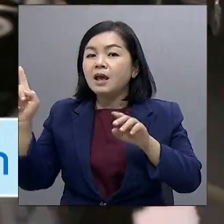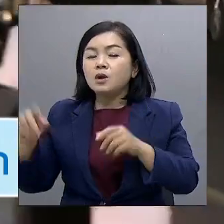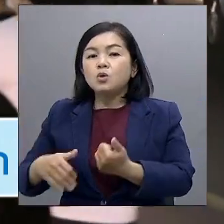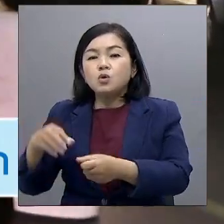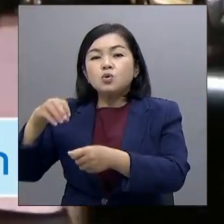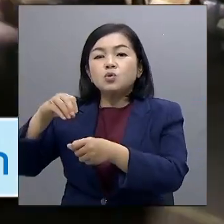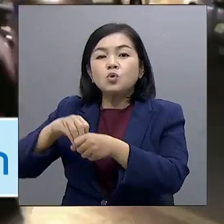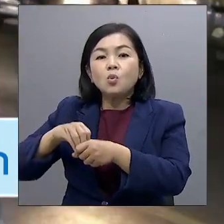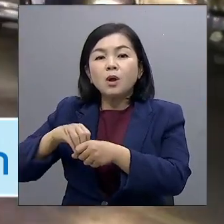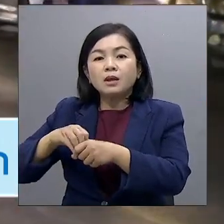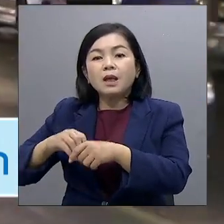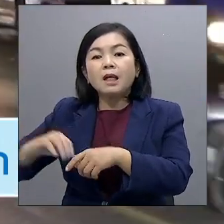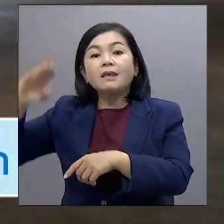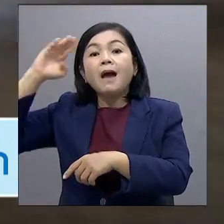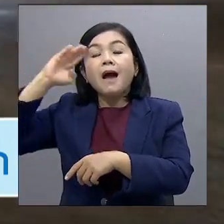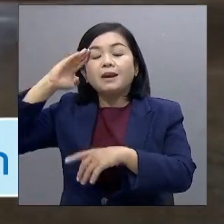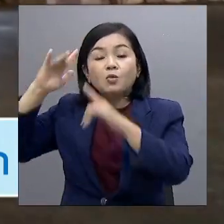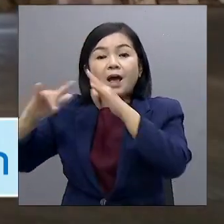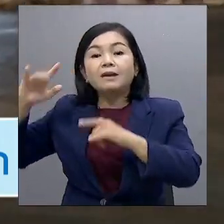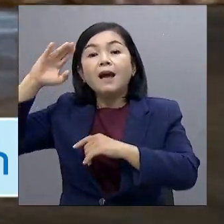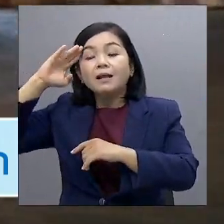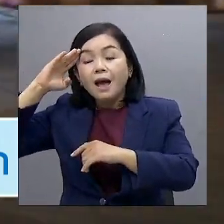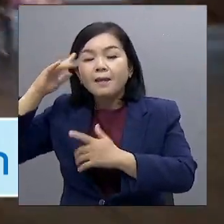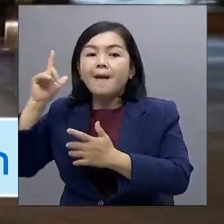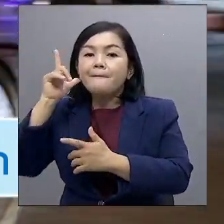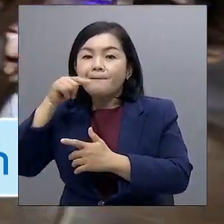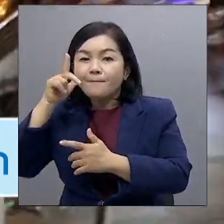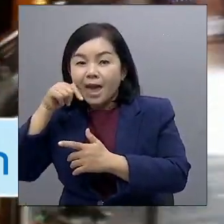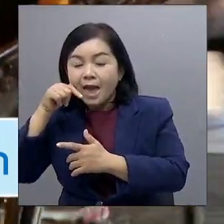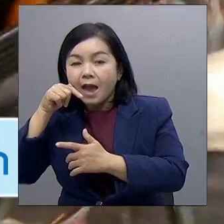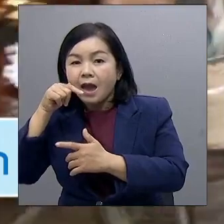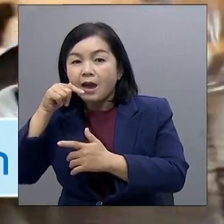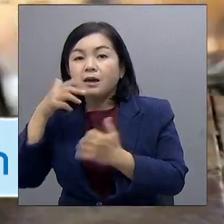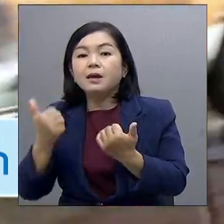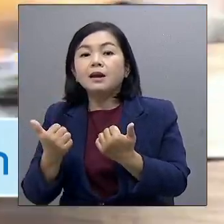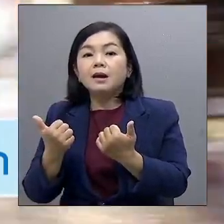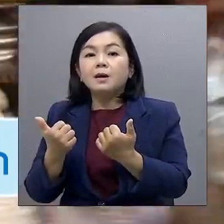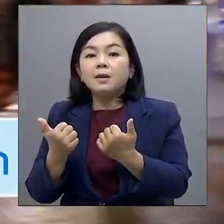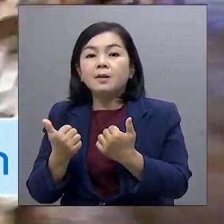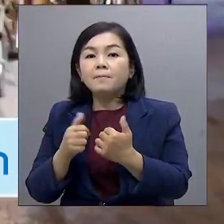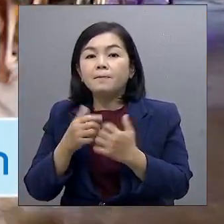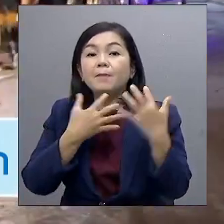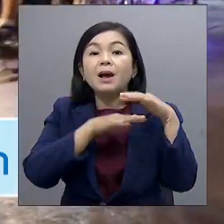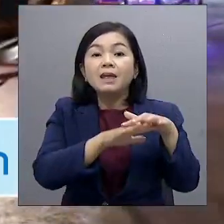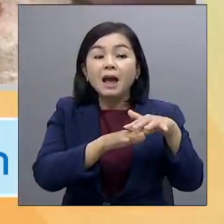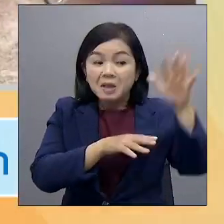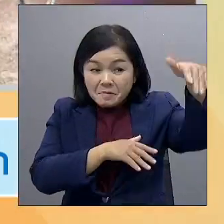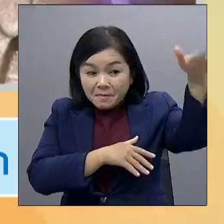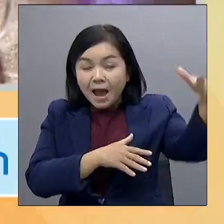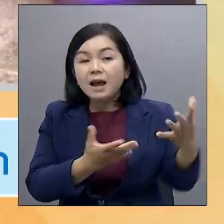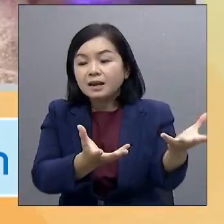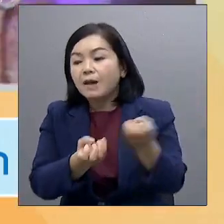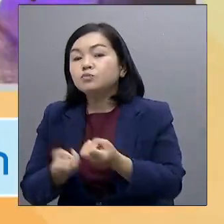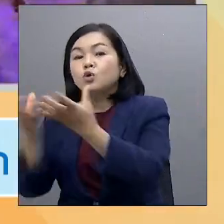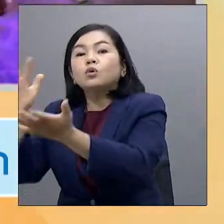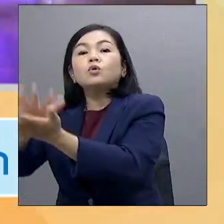มหาราชนะครับอยู่แถวแถวบ้านคลองก็บางวันคุณแม่ส่งไม่ทันคุณแม่ก็จะดีลกับอ่าพี่ๆรถถิ่นเนี่ยไปส่งที่